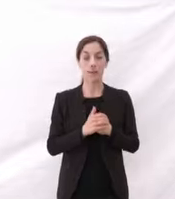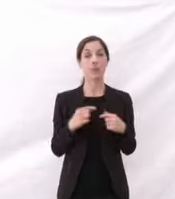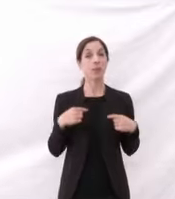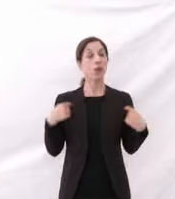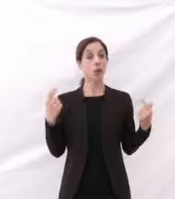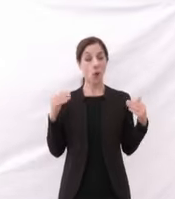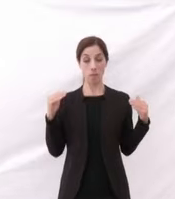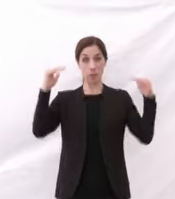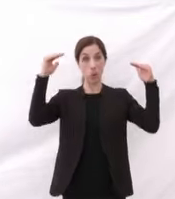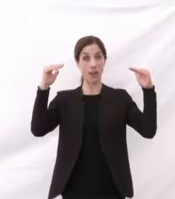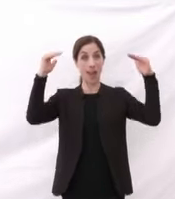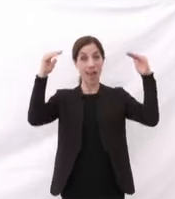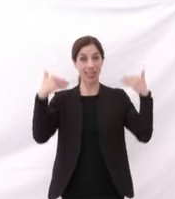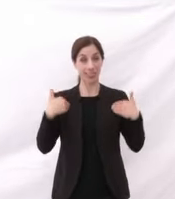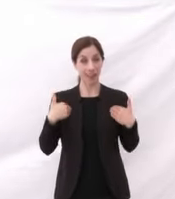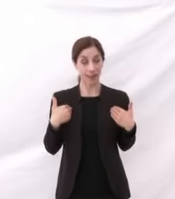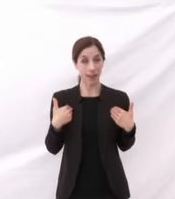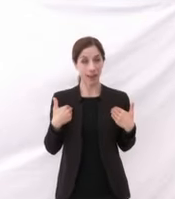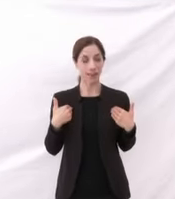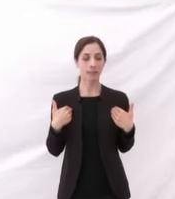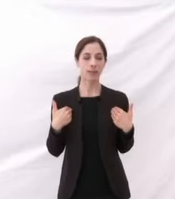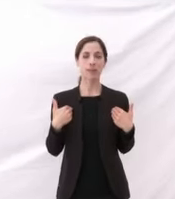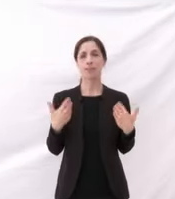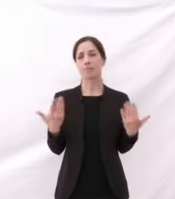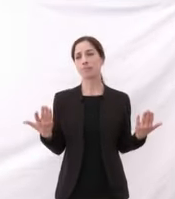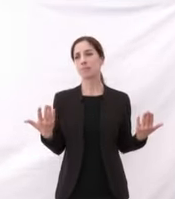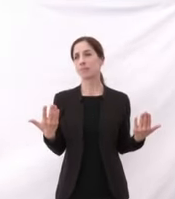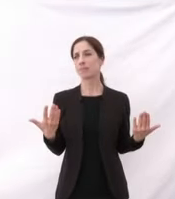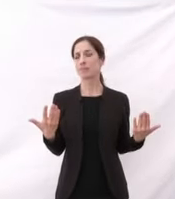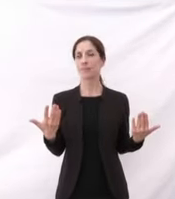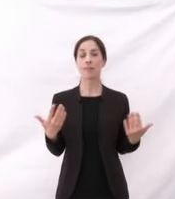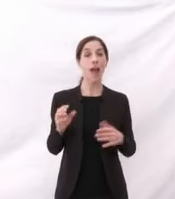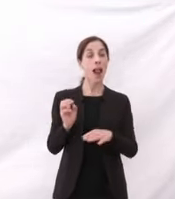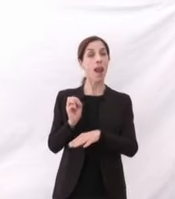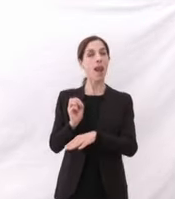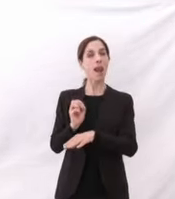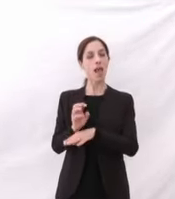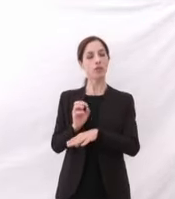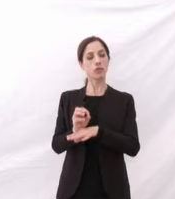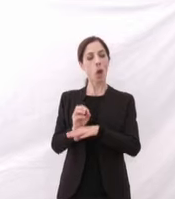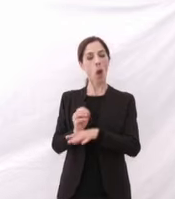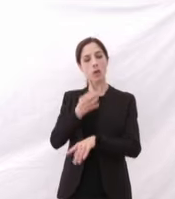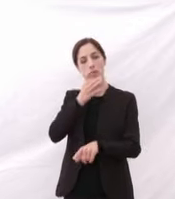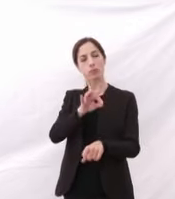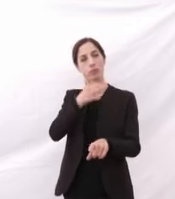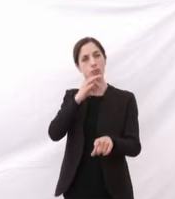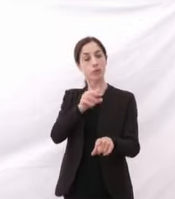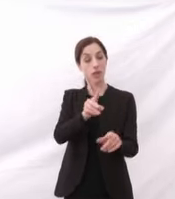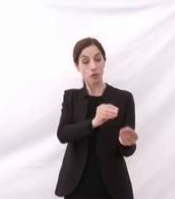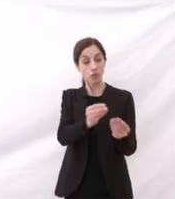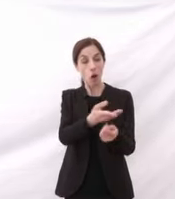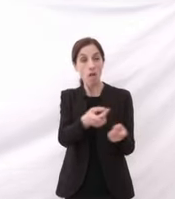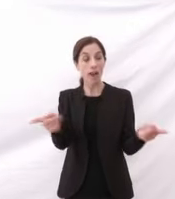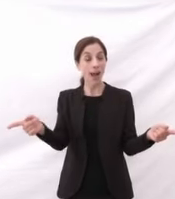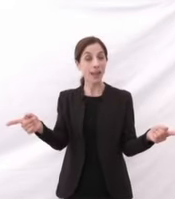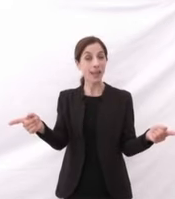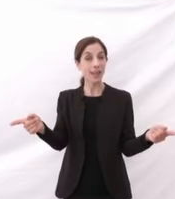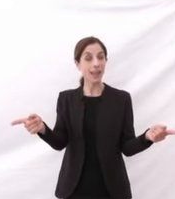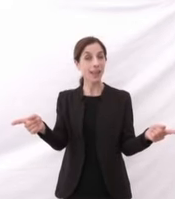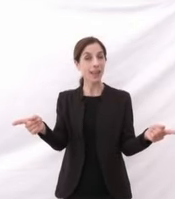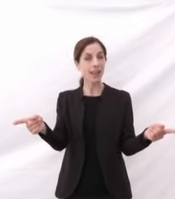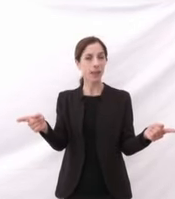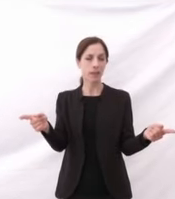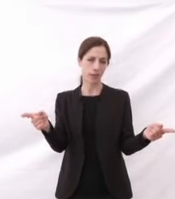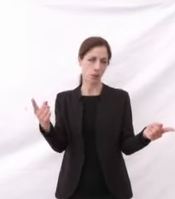più che dare lezioni a questi ragazzi, ai giovani, come